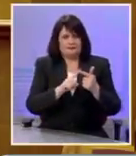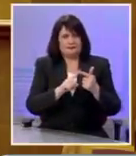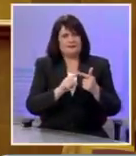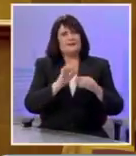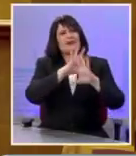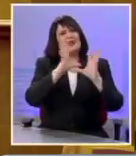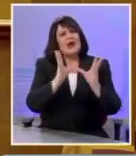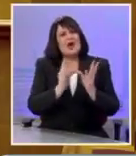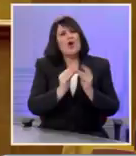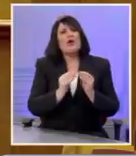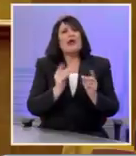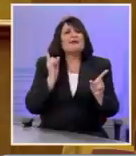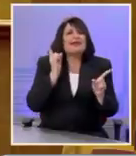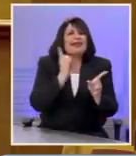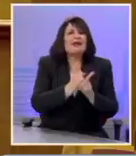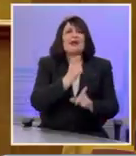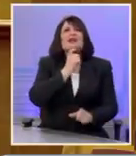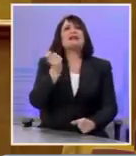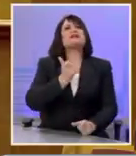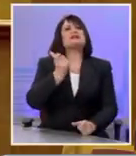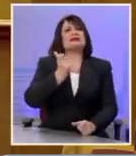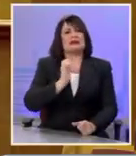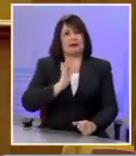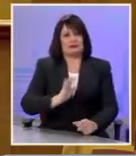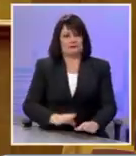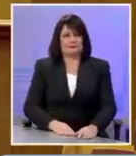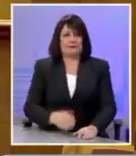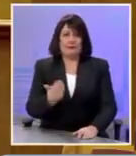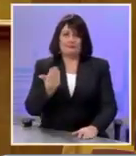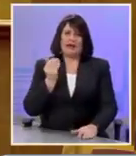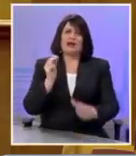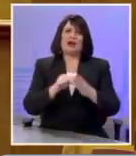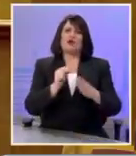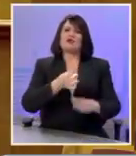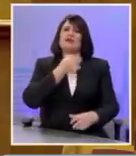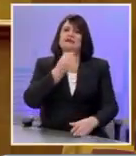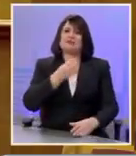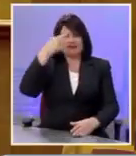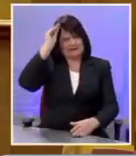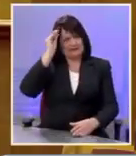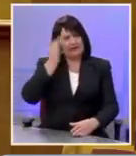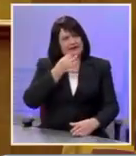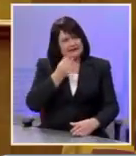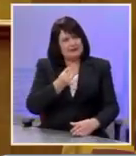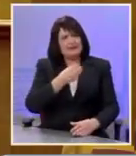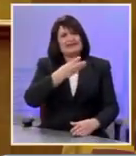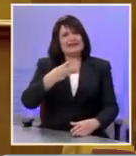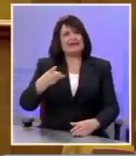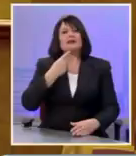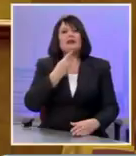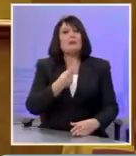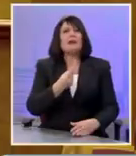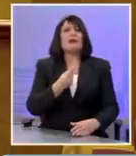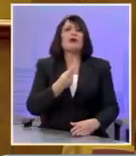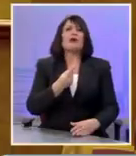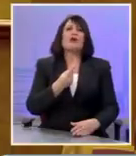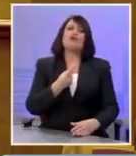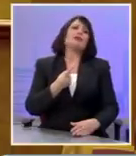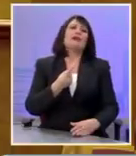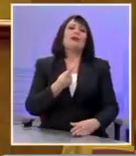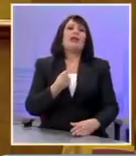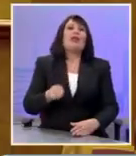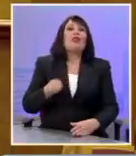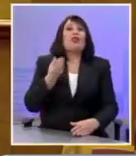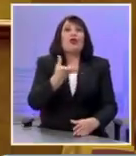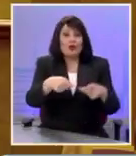προπάντων για τις συντάξεις. Υποσχόταν προεκλογικά ο κύριος Τσίπρας και ο ΣΥΡΙΖΑ τη χορήγηση